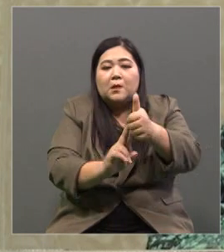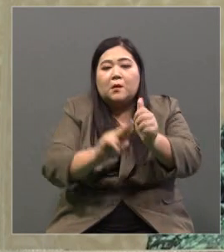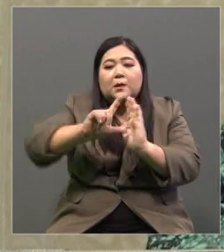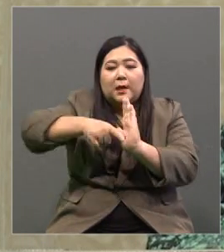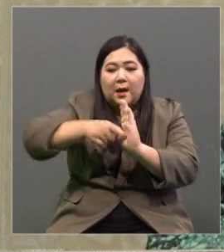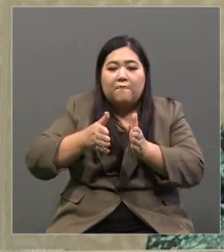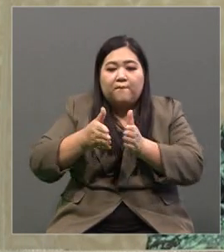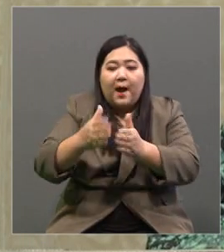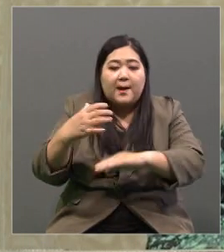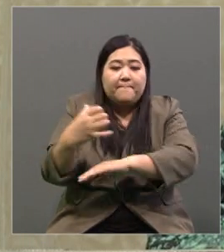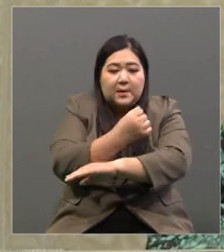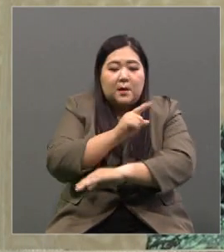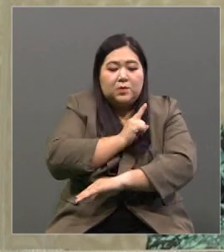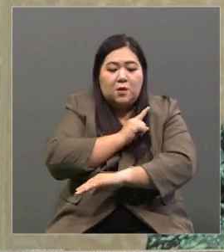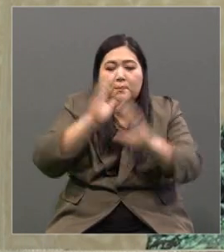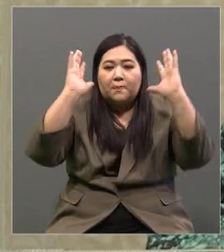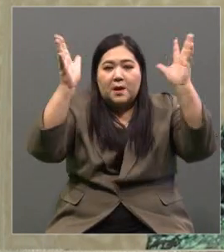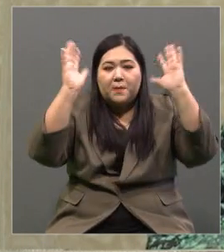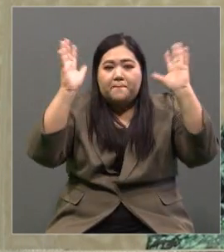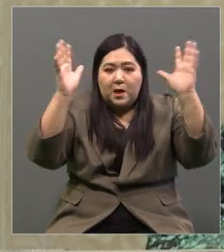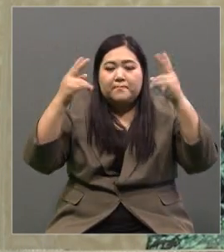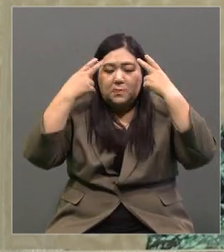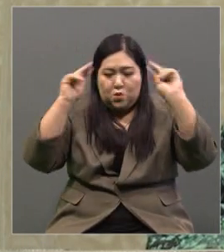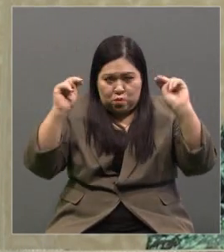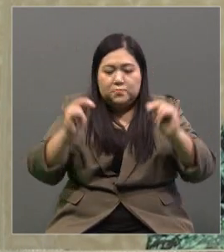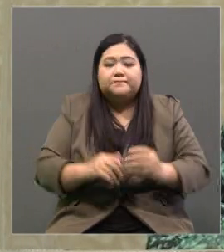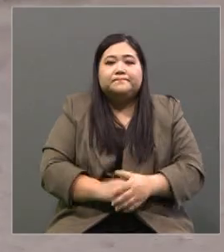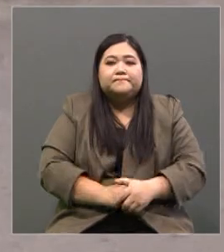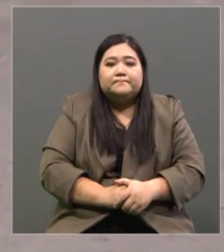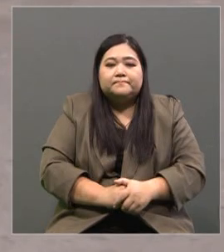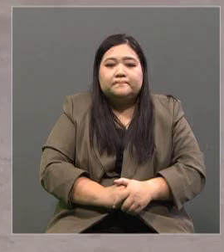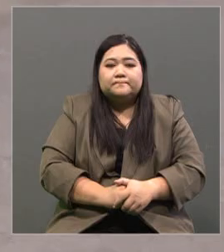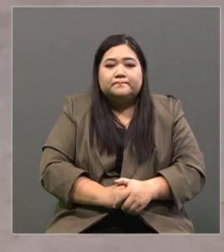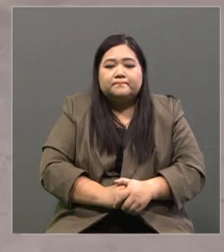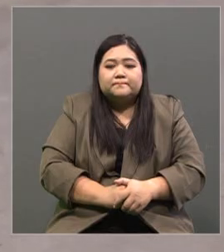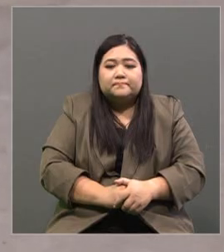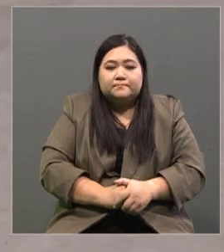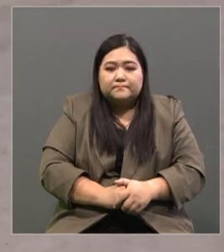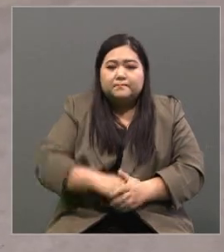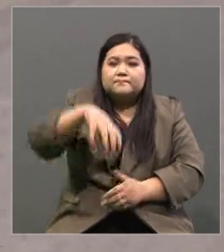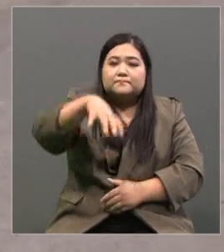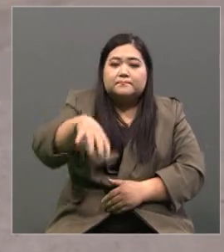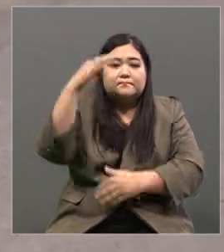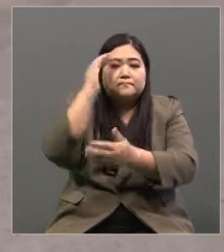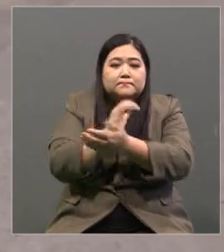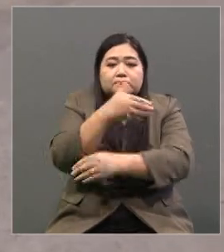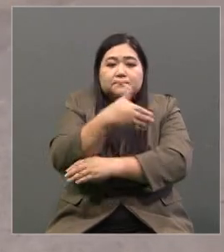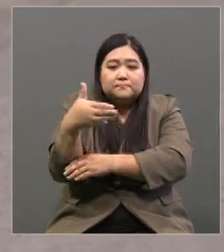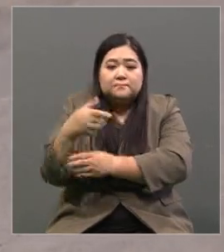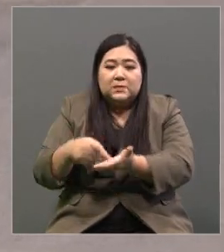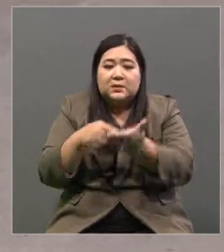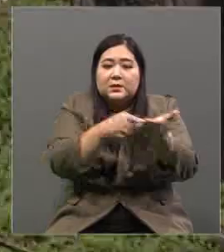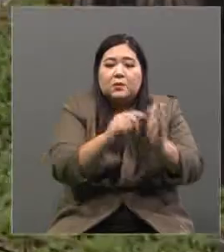การเมืองปฏิบัติหน้าที่โฆษกประจำสำนักนายกรัฐมนตรีก็บอกนะครับว่าสำนักงานตำรวจแห่งชาติซึ่งเป็นหน่วยงานหลักที่เสนอให้เลื่อนการ